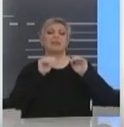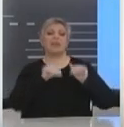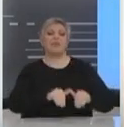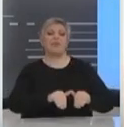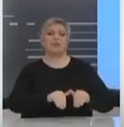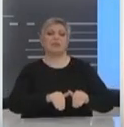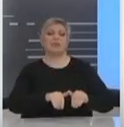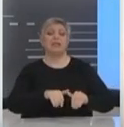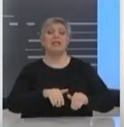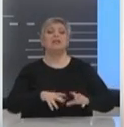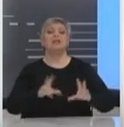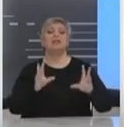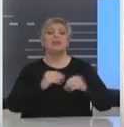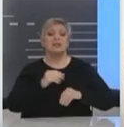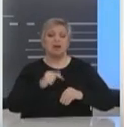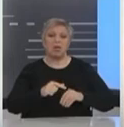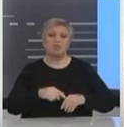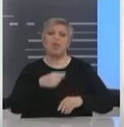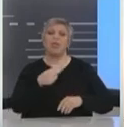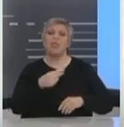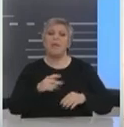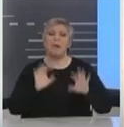Μακεδονίας θα το αποδείξω.